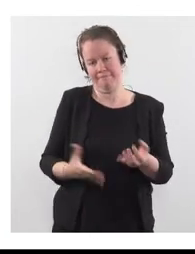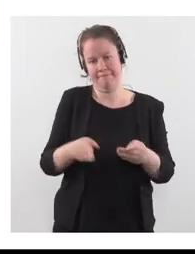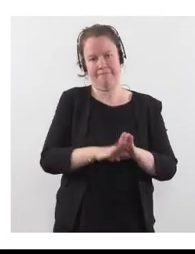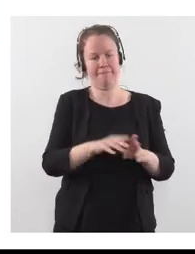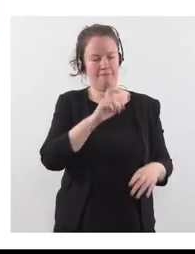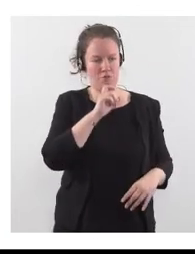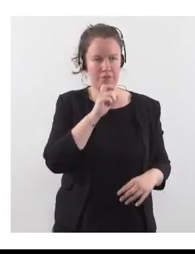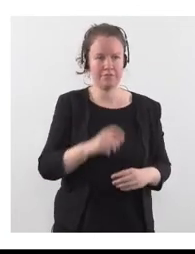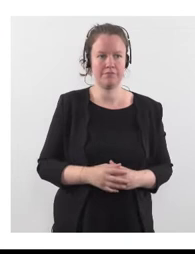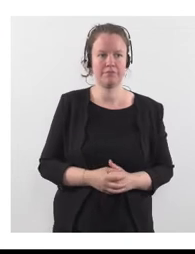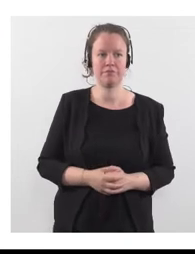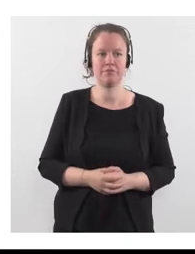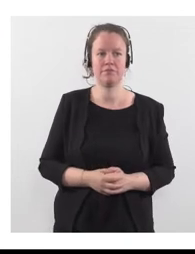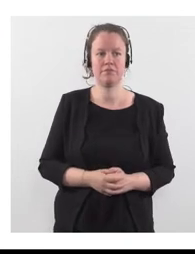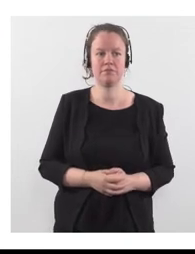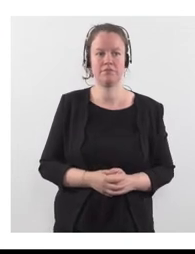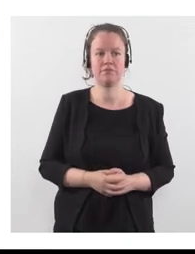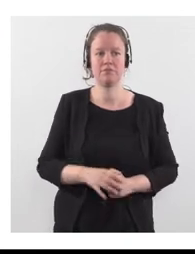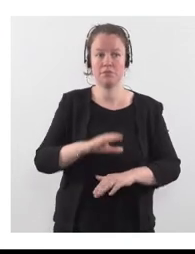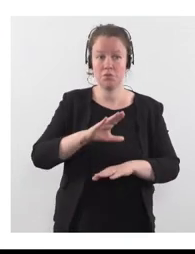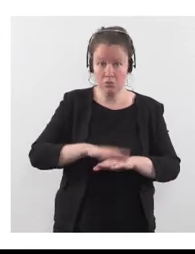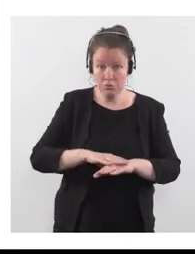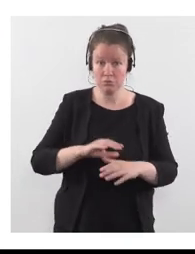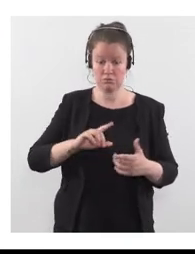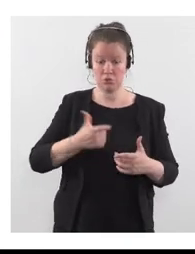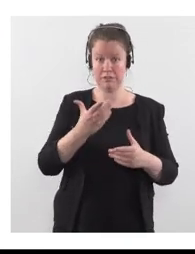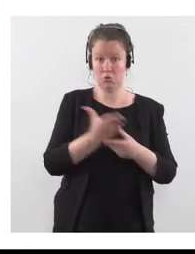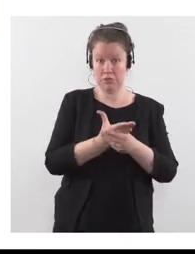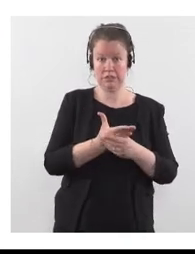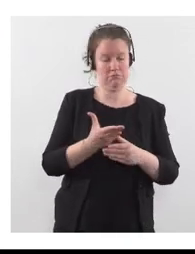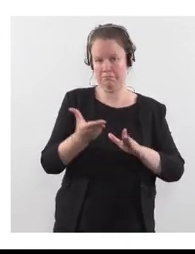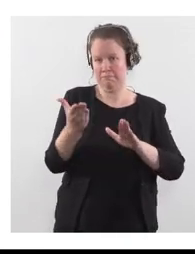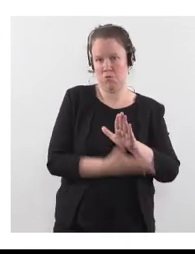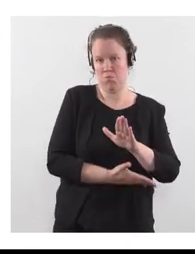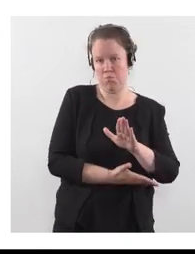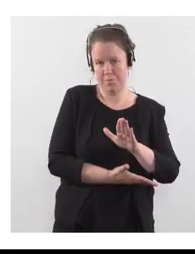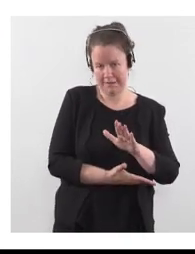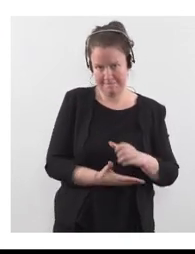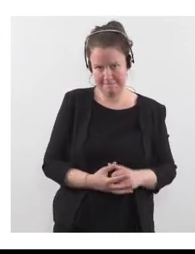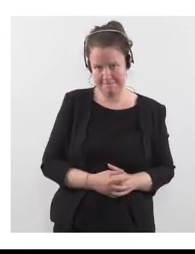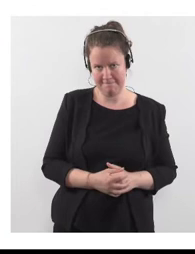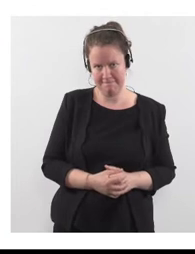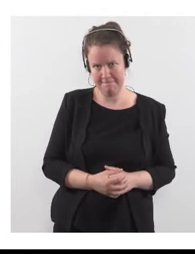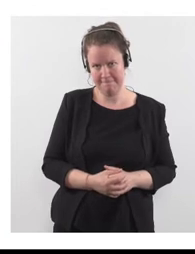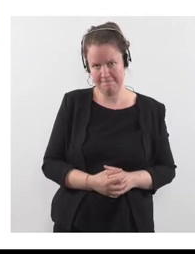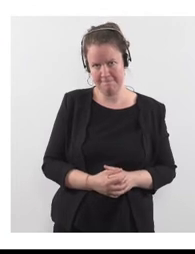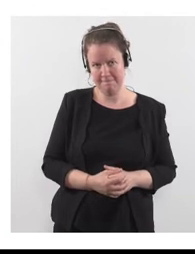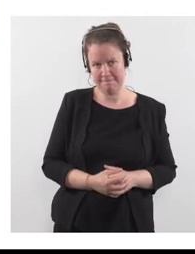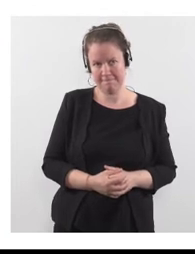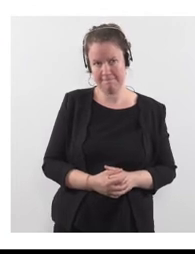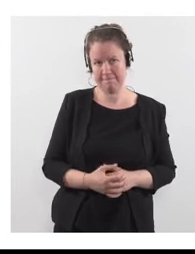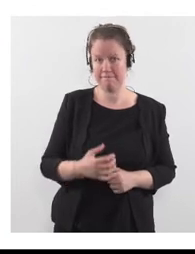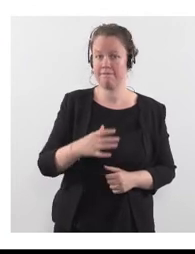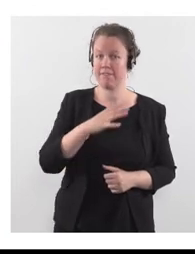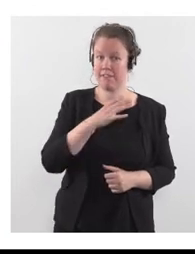Malheureusement, dans cette cour, nous avons perdu le cas. Donc nous avions une